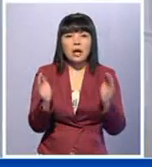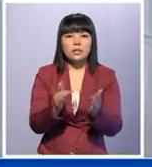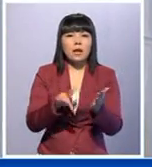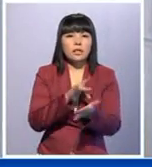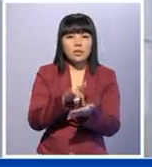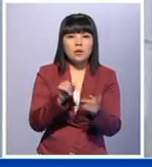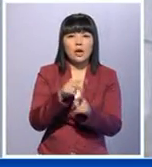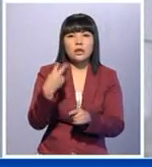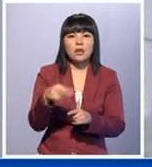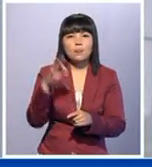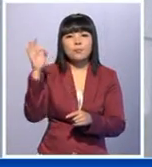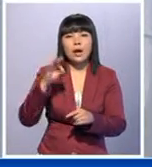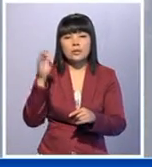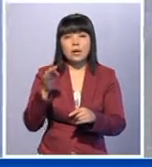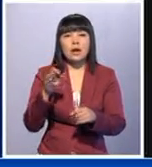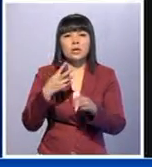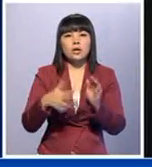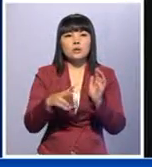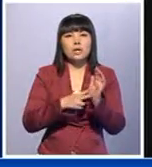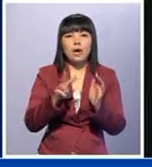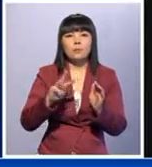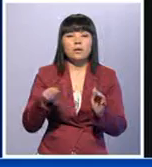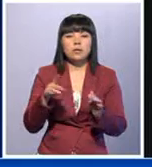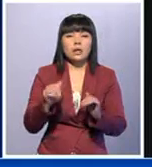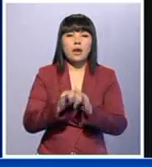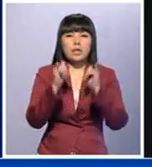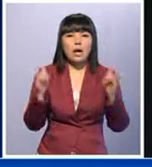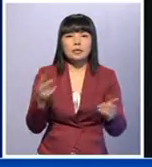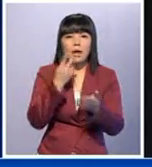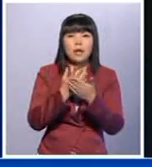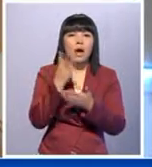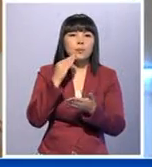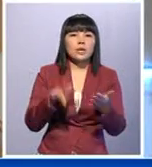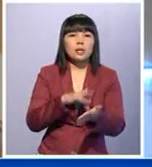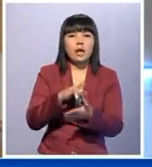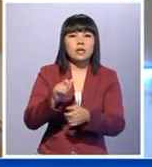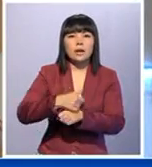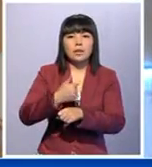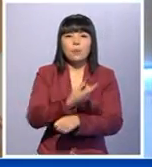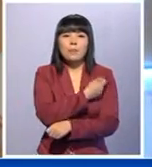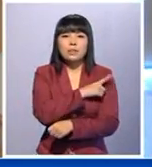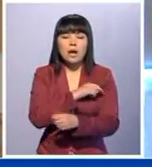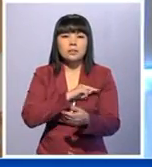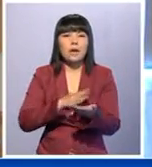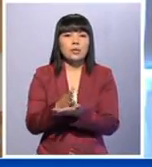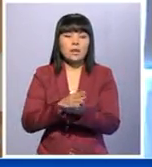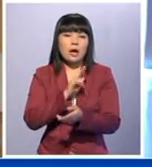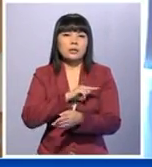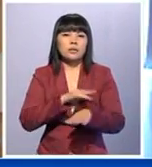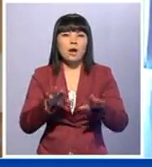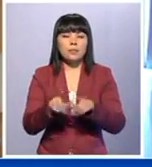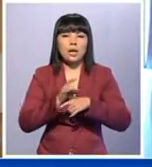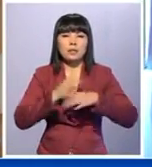жұмсалған қаржы 20%-ға, яғни 57 миллиард теңгеге артты. Бұл туралы Алматы қаласының әкімі медицина қызметкерлерінің кәсіби мерекесіне